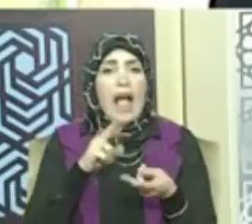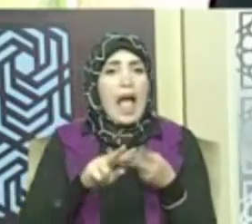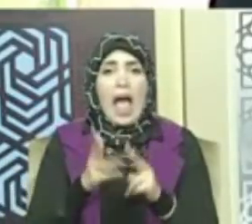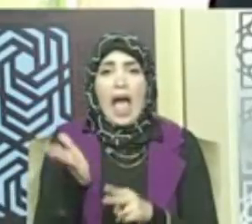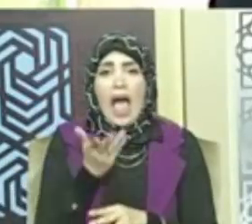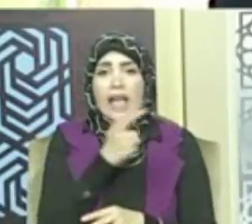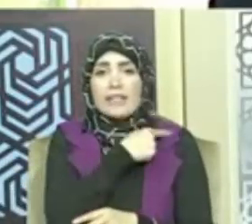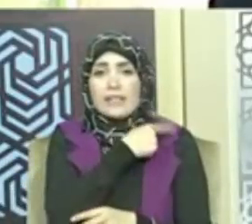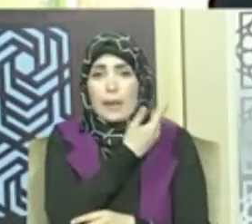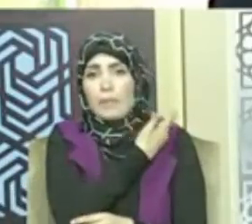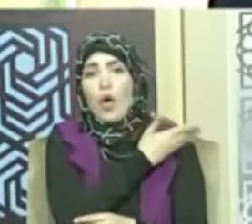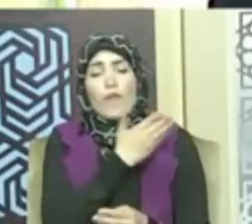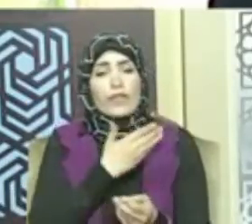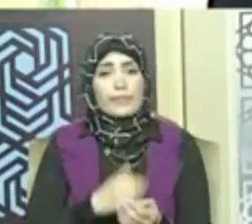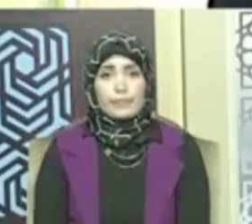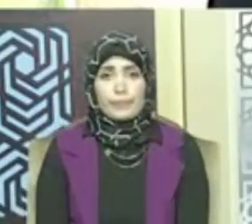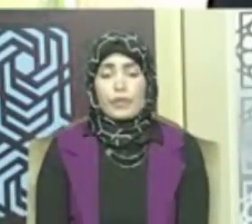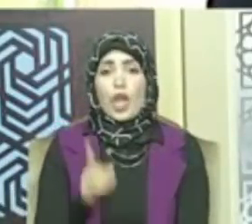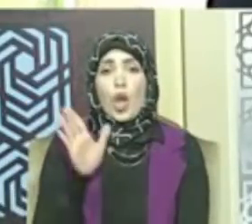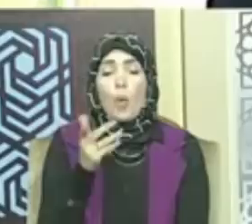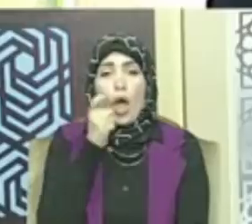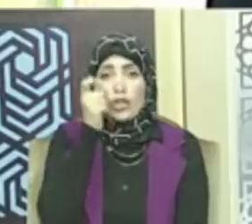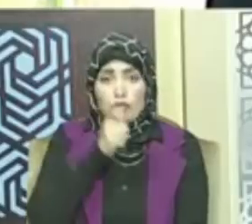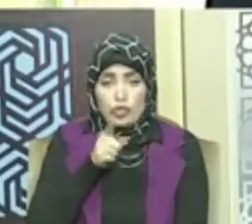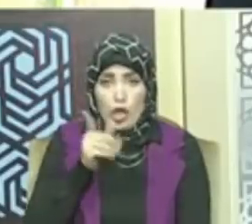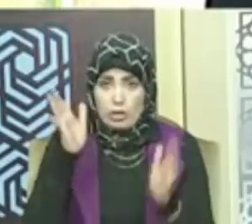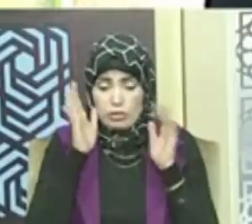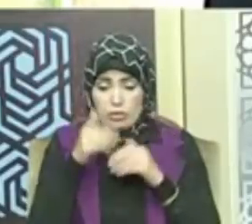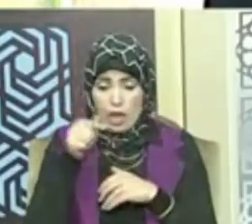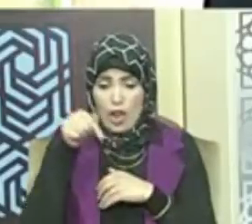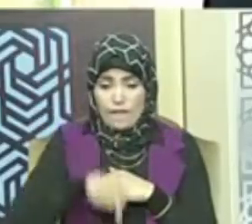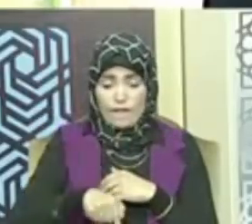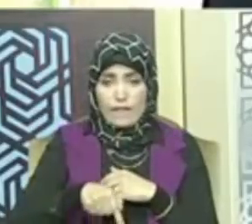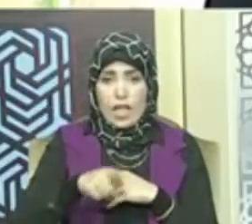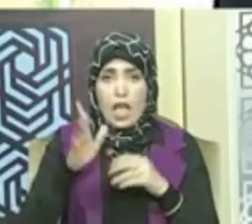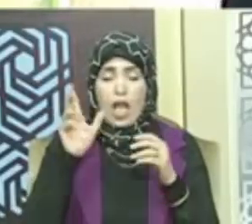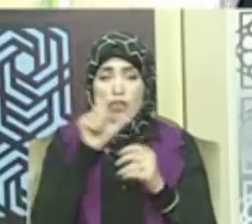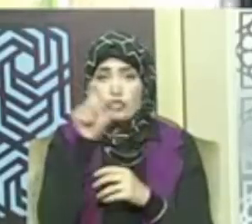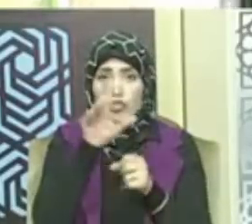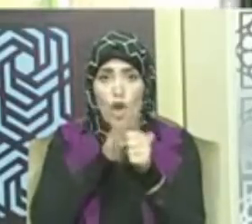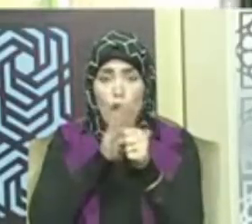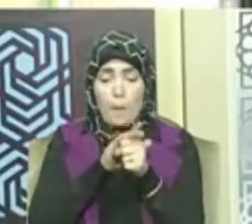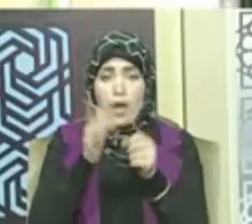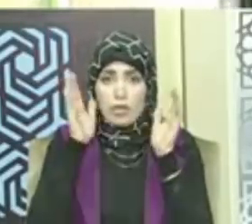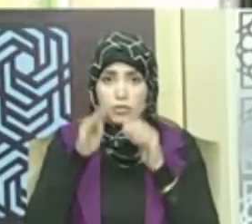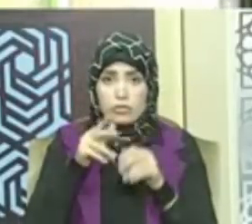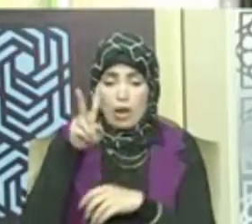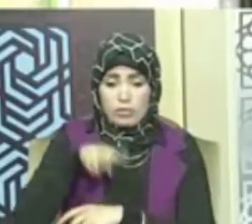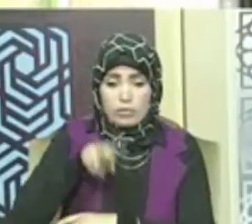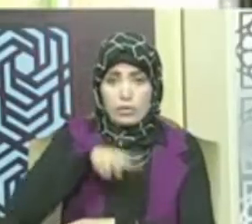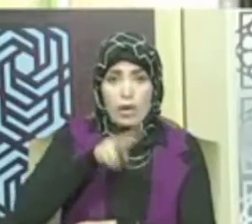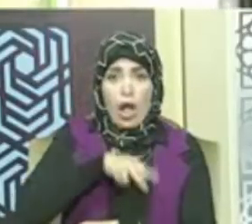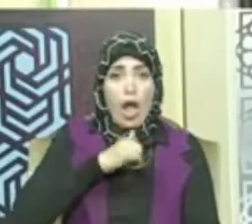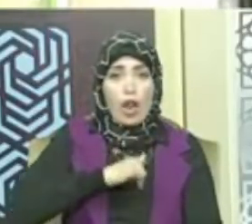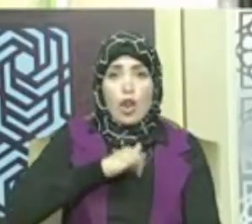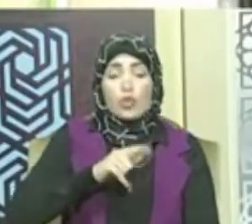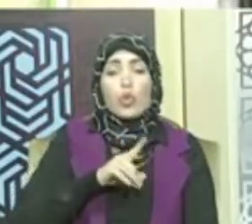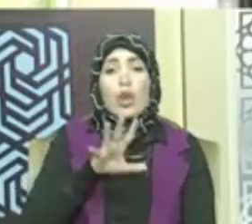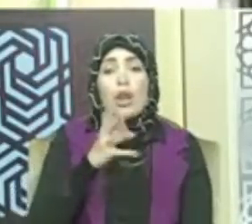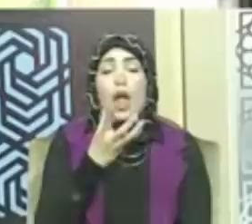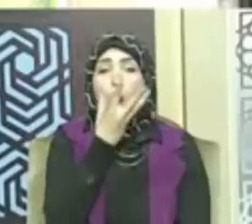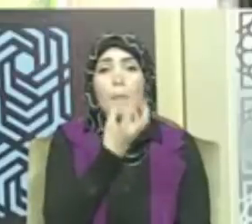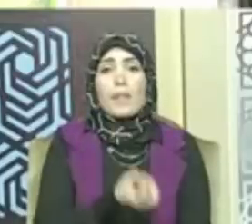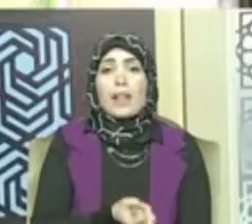إيمانا واحتسابا غفر له ما تقدم من ذنبه، ومن قام ليلة